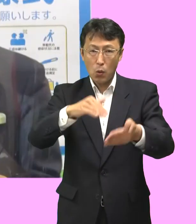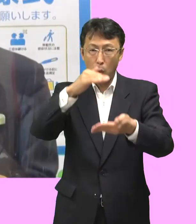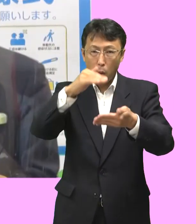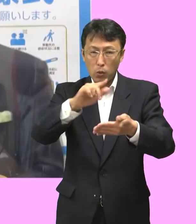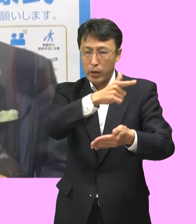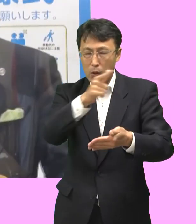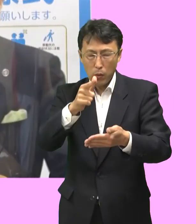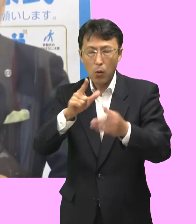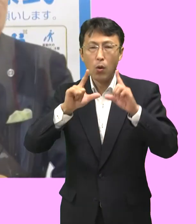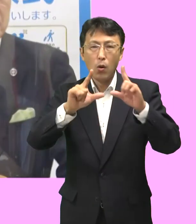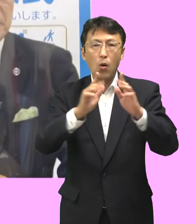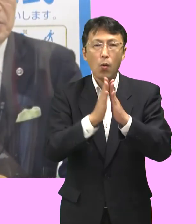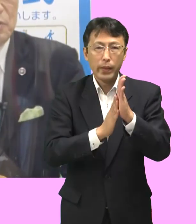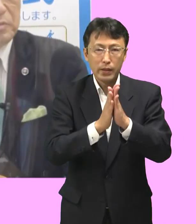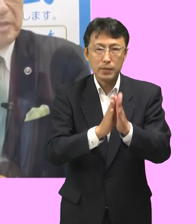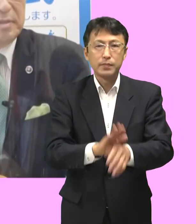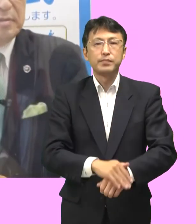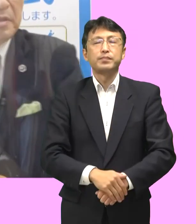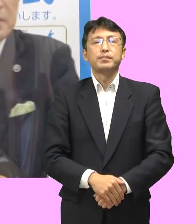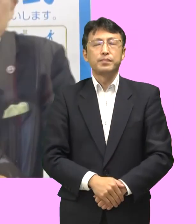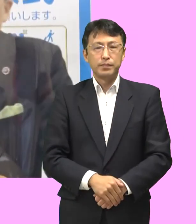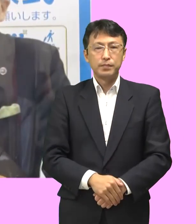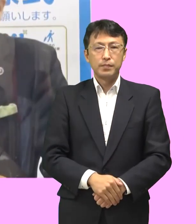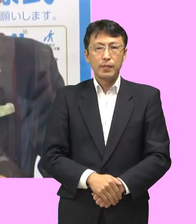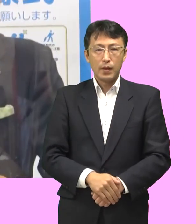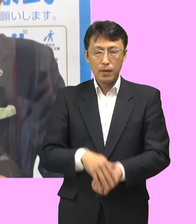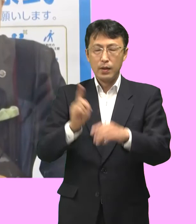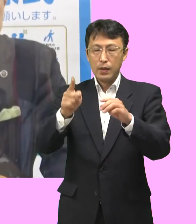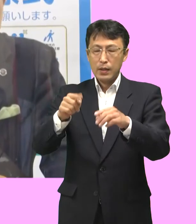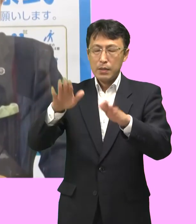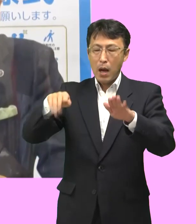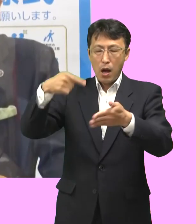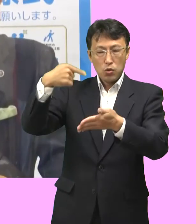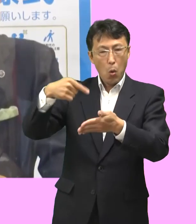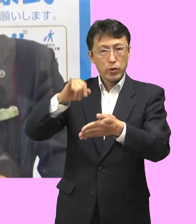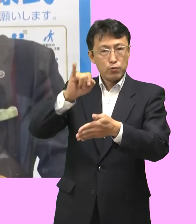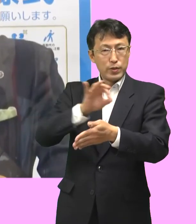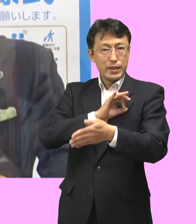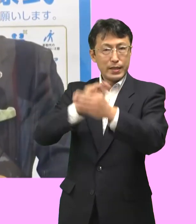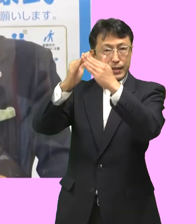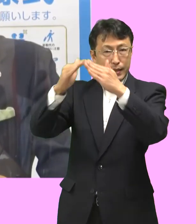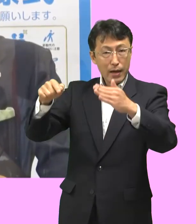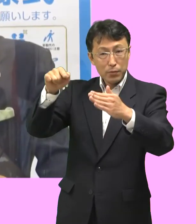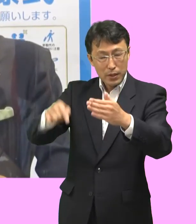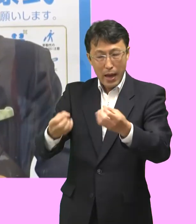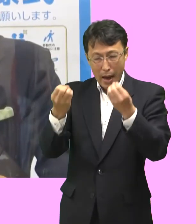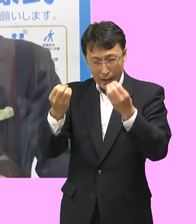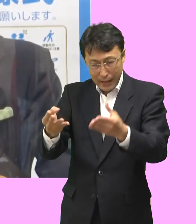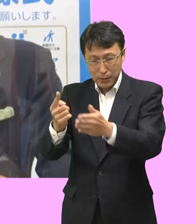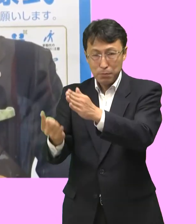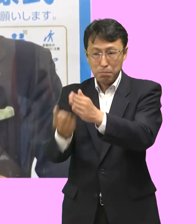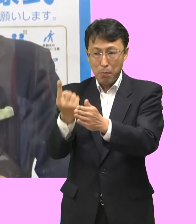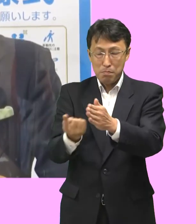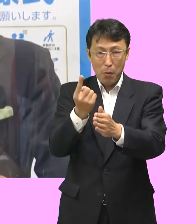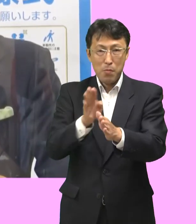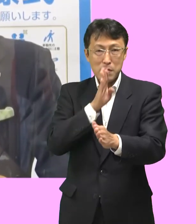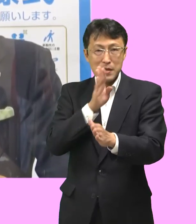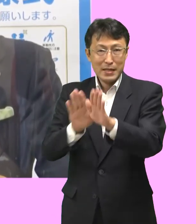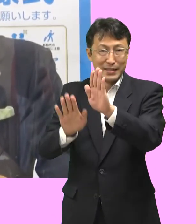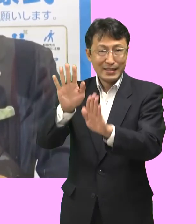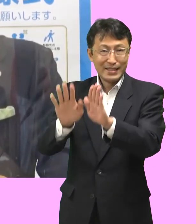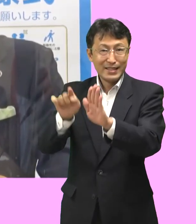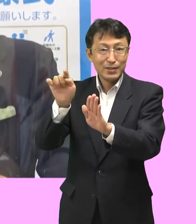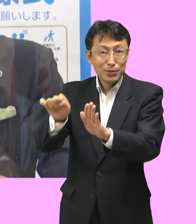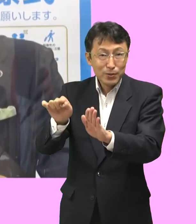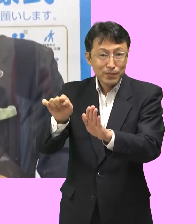し上げましたけれども、新たな事実などを踏まえてですね、教育委員会として必要性を適切に検討した結果だというふう